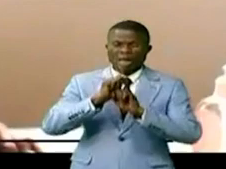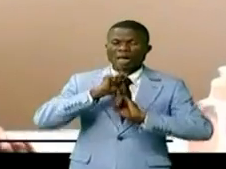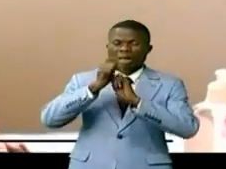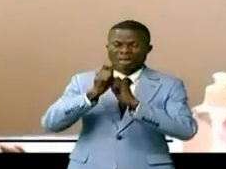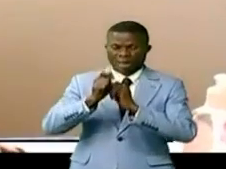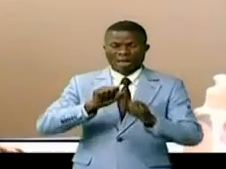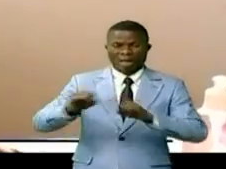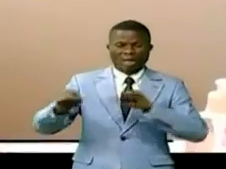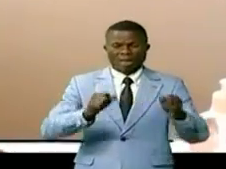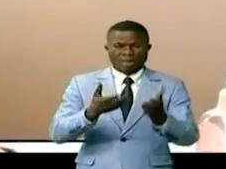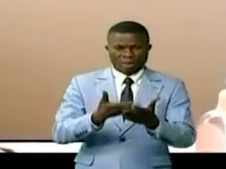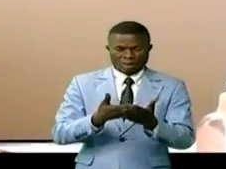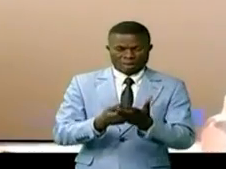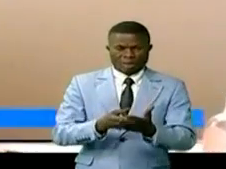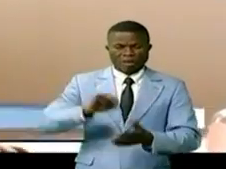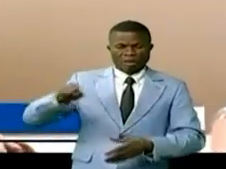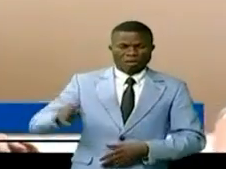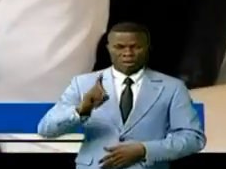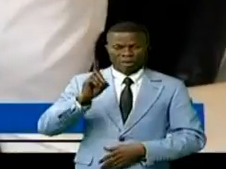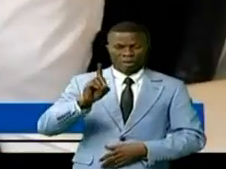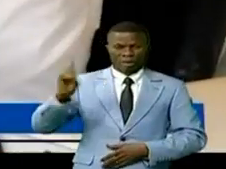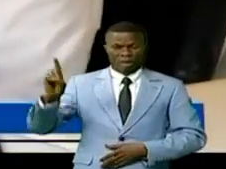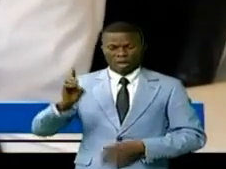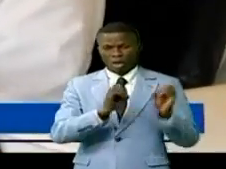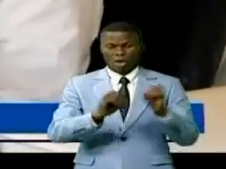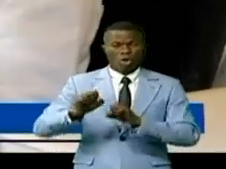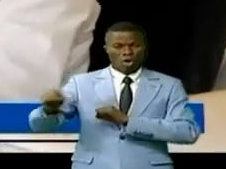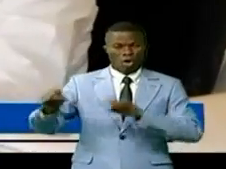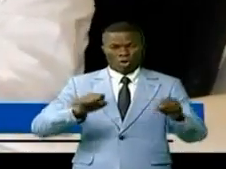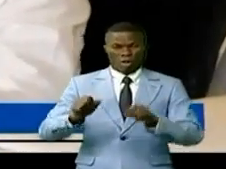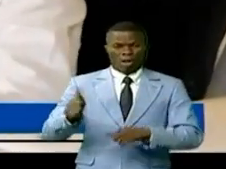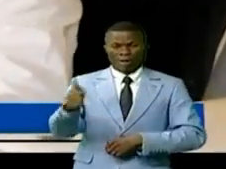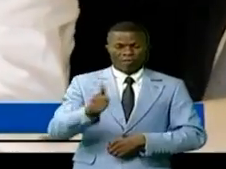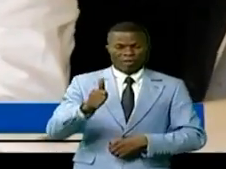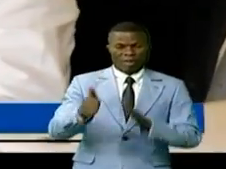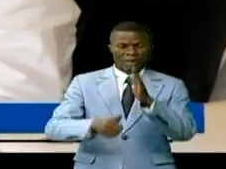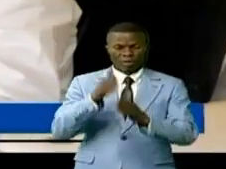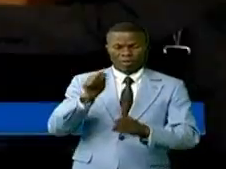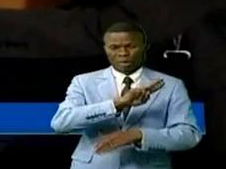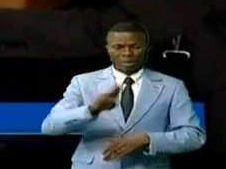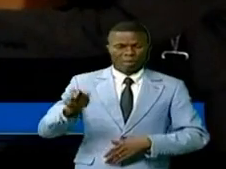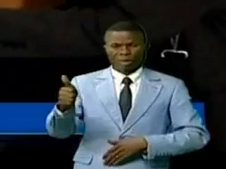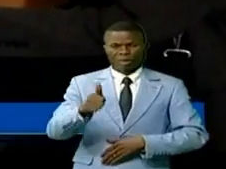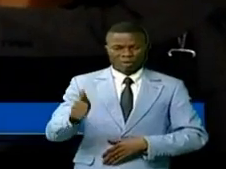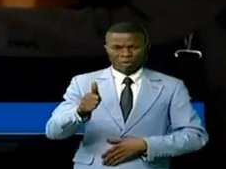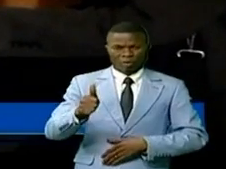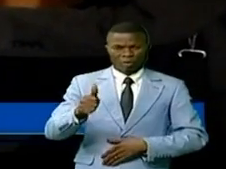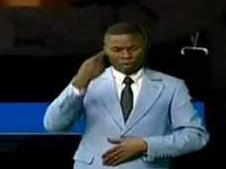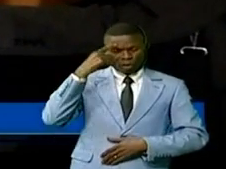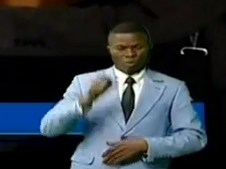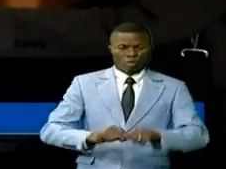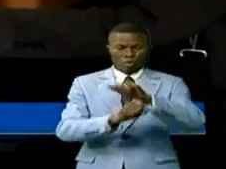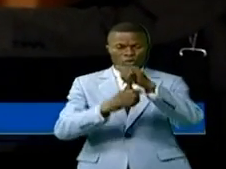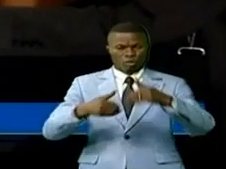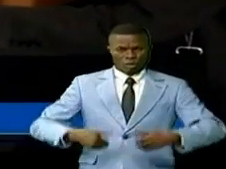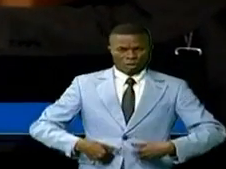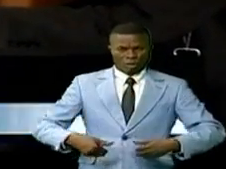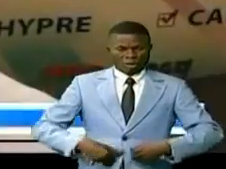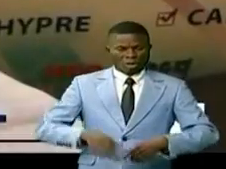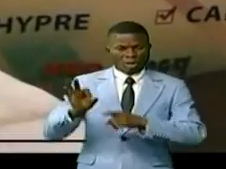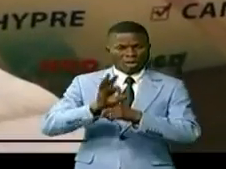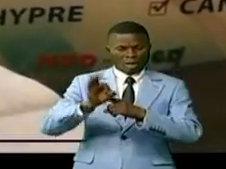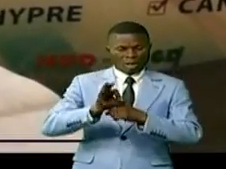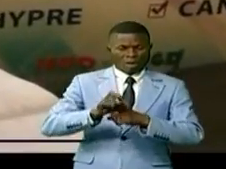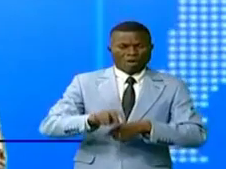Les JDD organisent justement un concours ce 21 novembre 2021 à la faveur de la jeunesse pour une formation